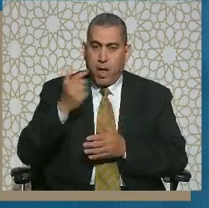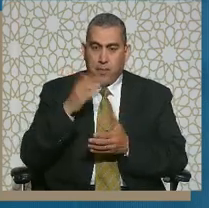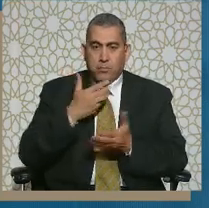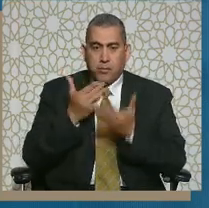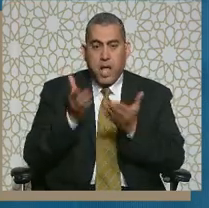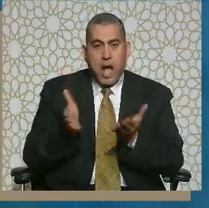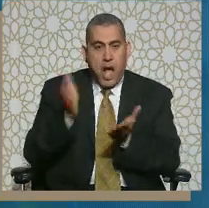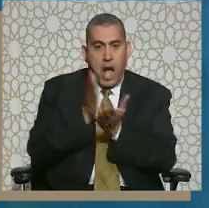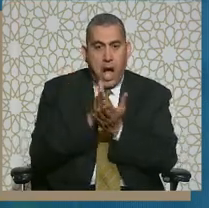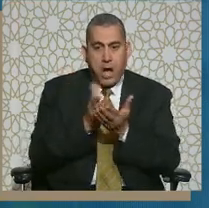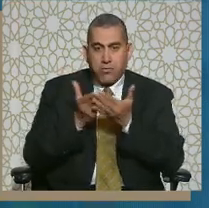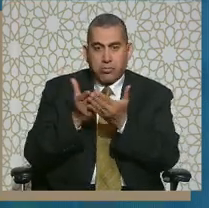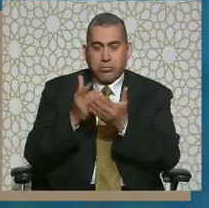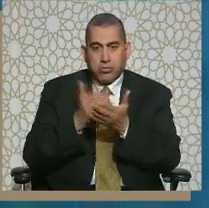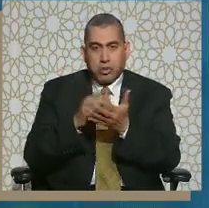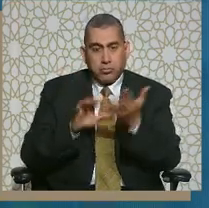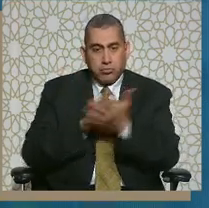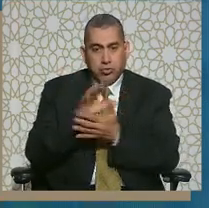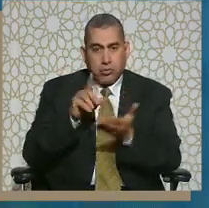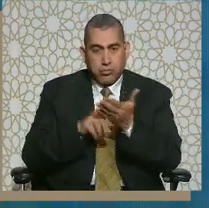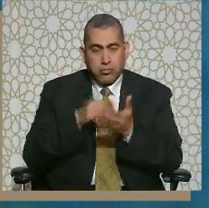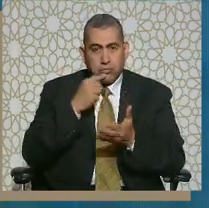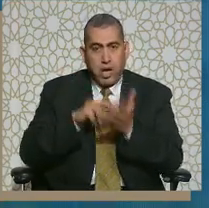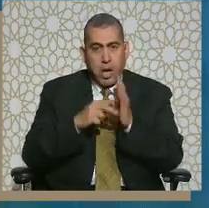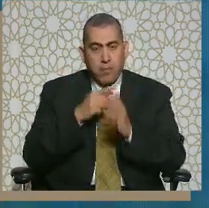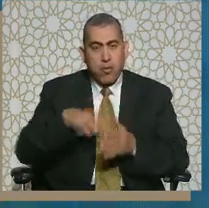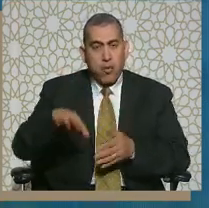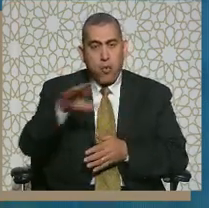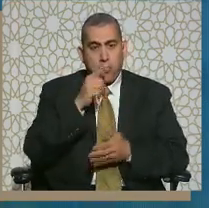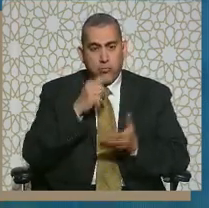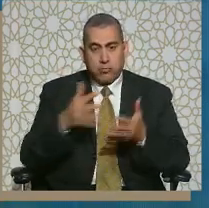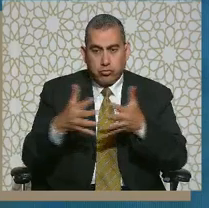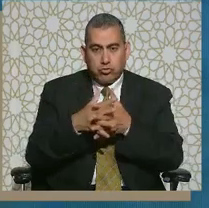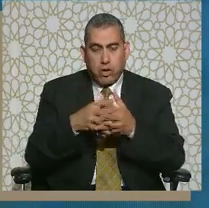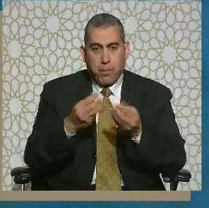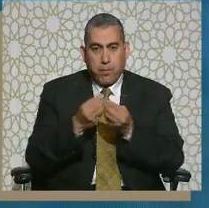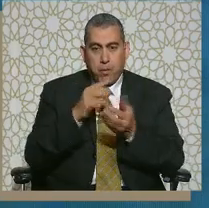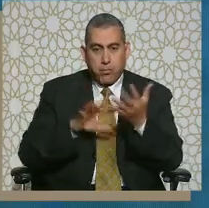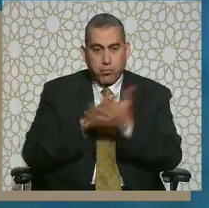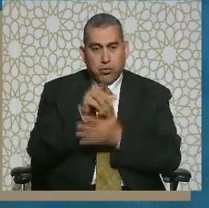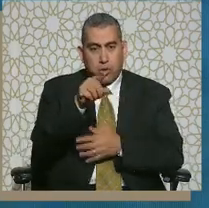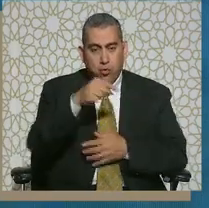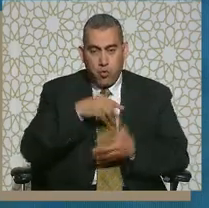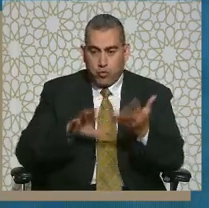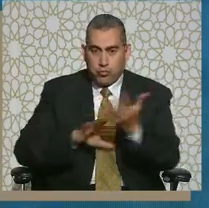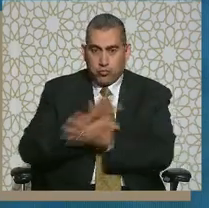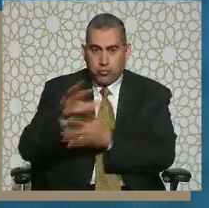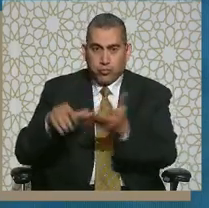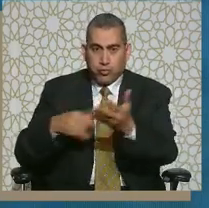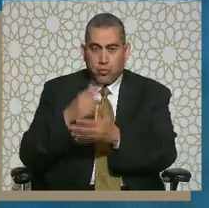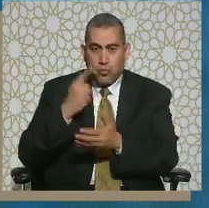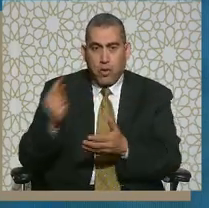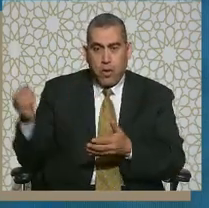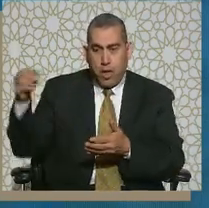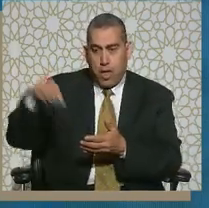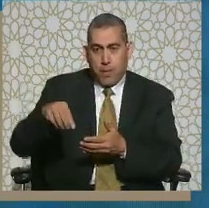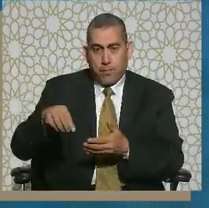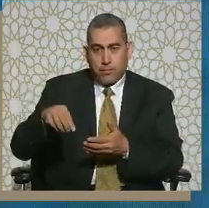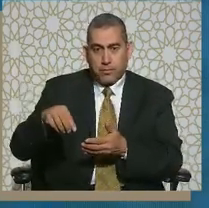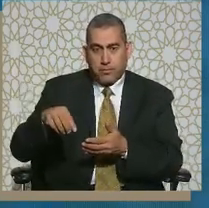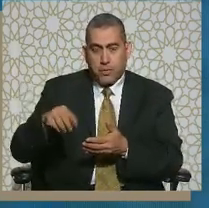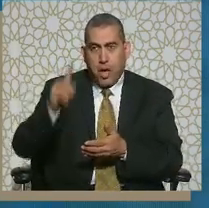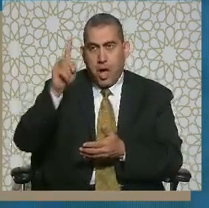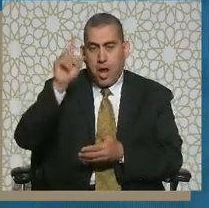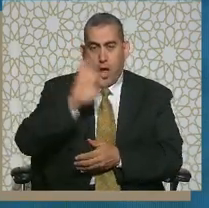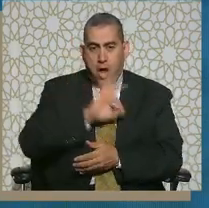حقكم ولو كان في اشكال فانتم كلكم اشتركتم في هذه المشكله فقد يكون هو كمان له يعني الله